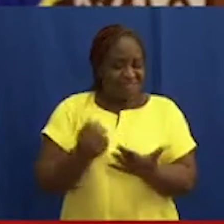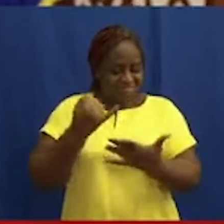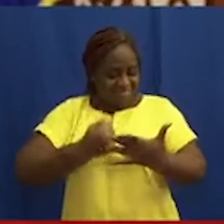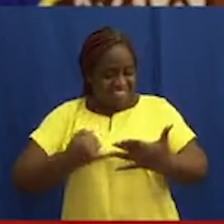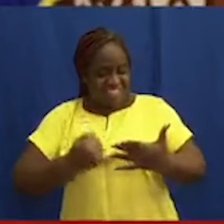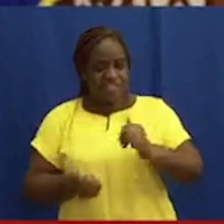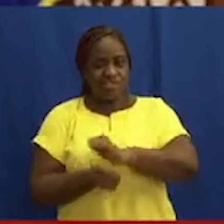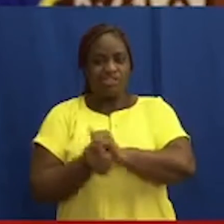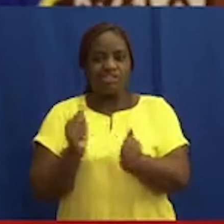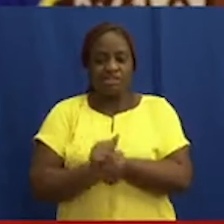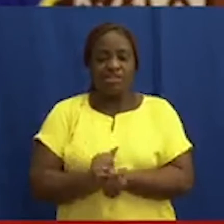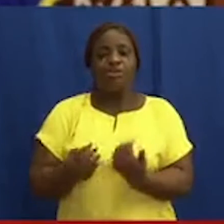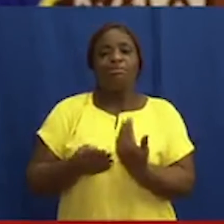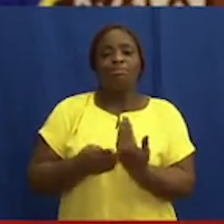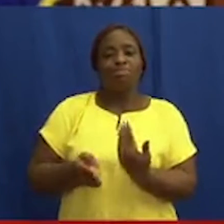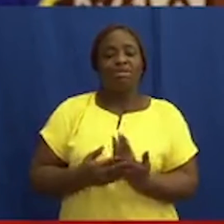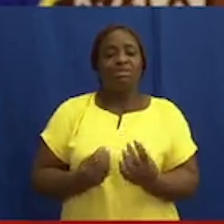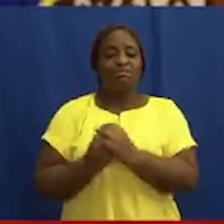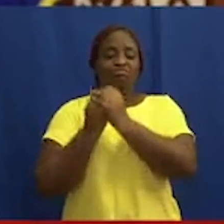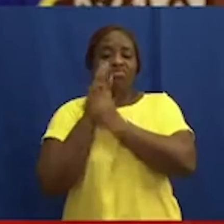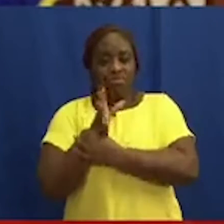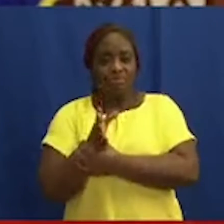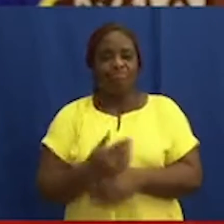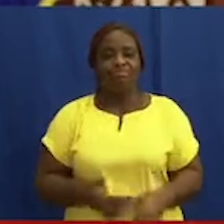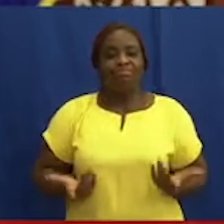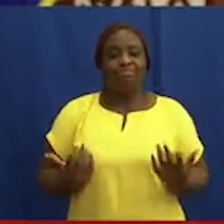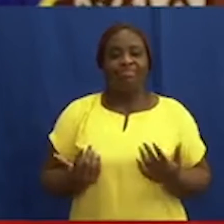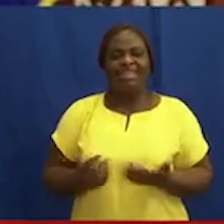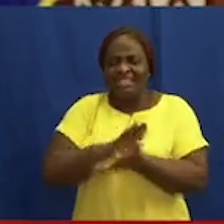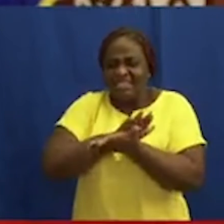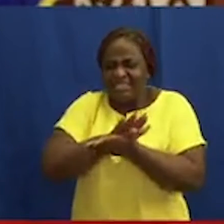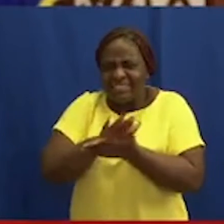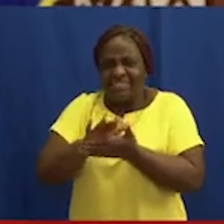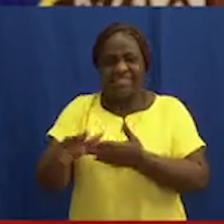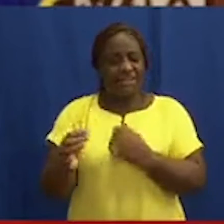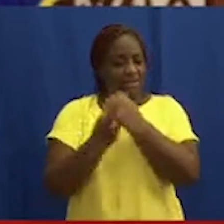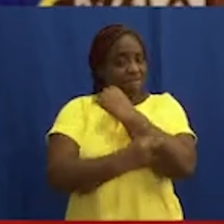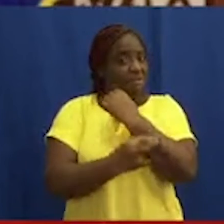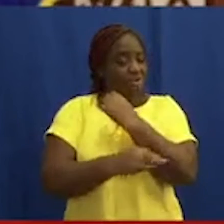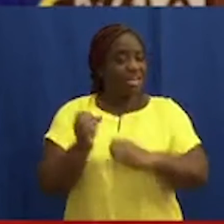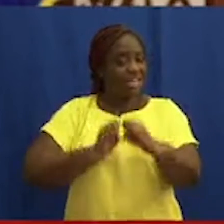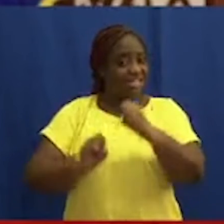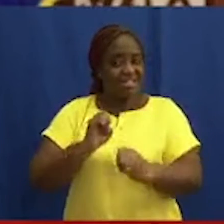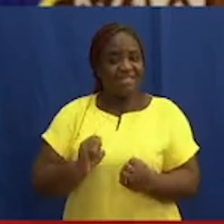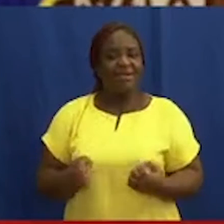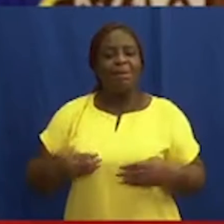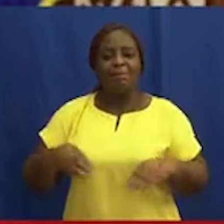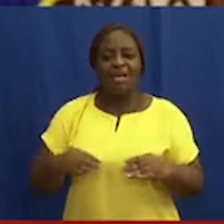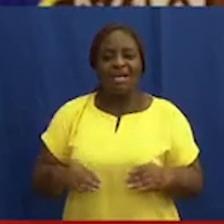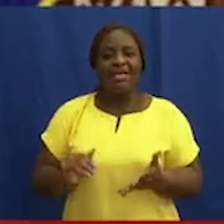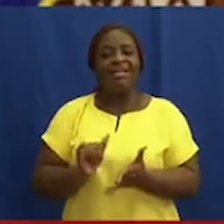Union Congress da Watan Organized Labor da kuma Ghana Employers Association da kuma Association of